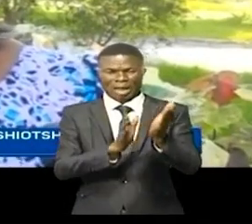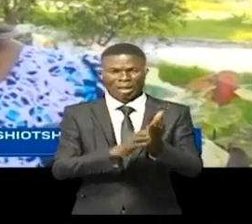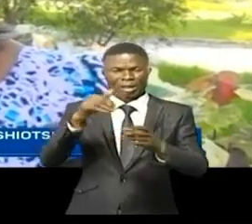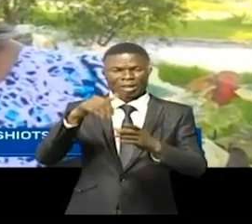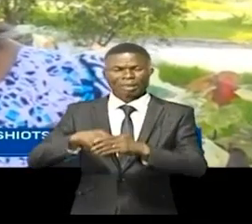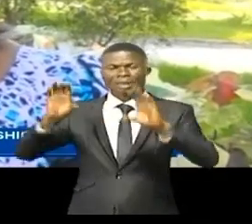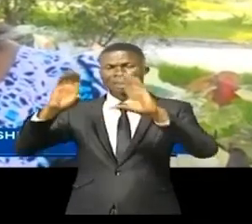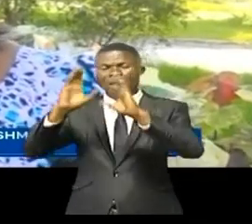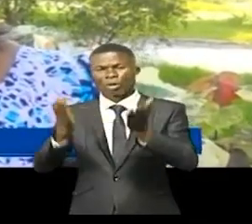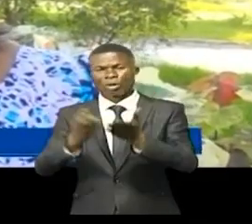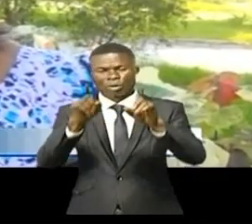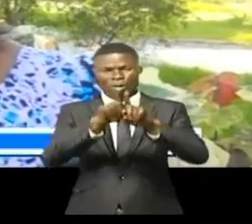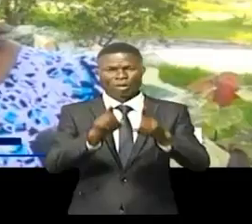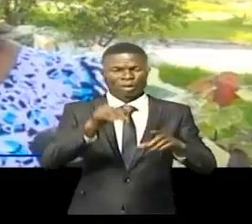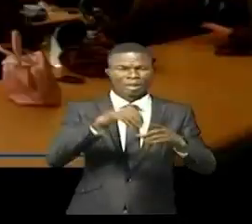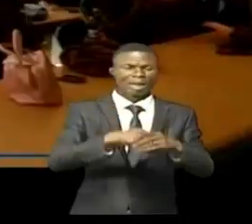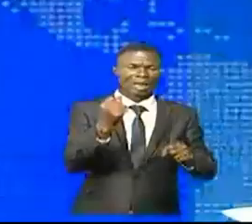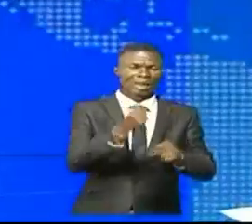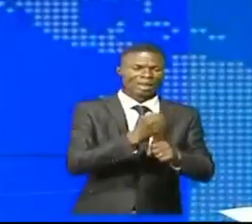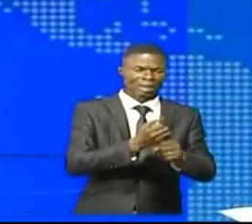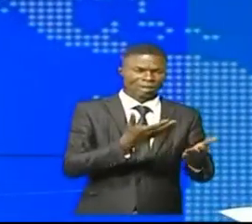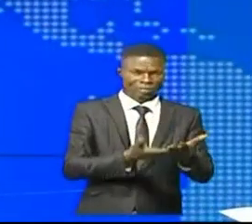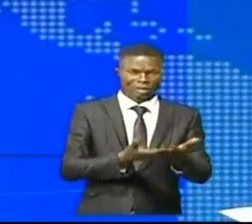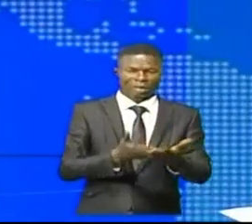la communauté et en milieu professionnel.